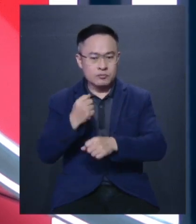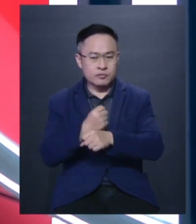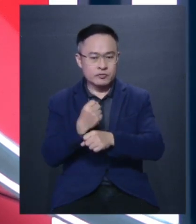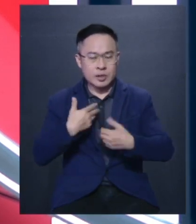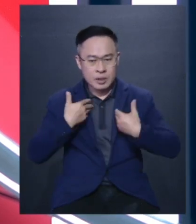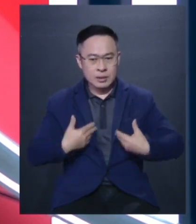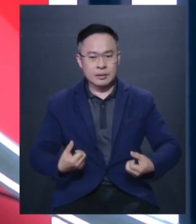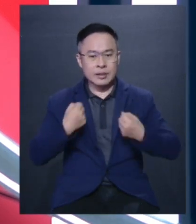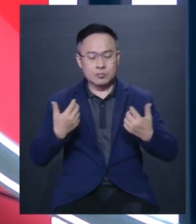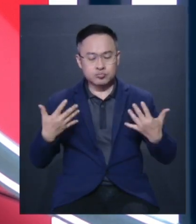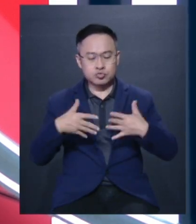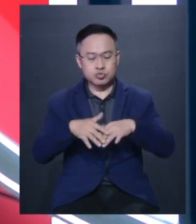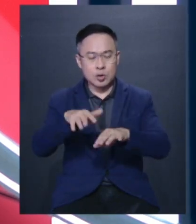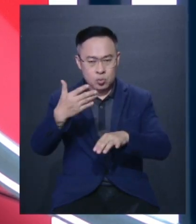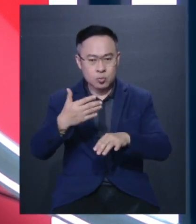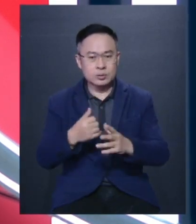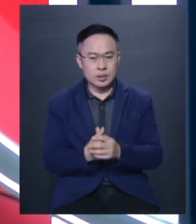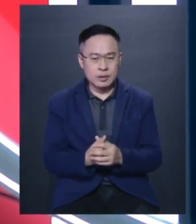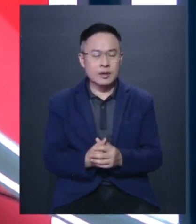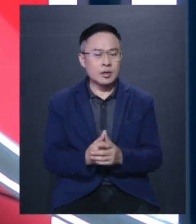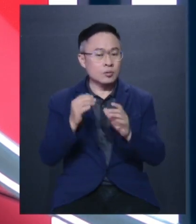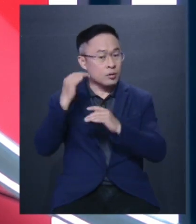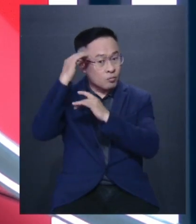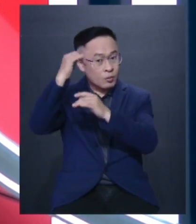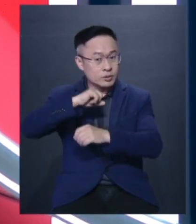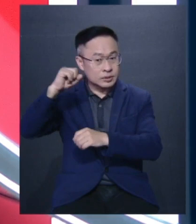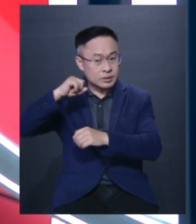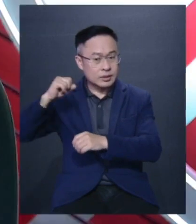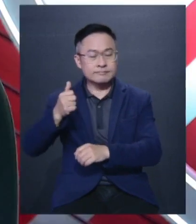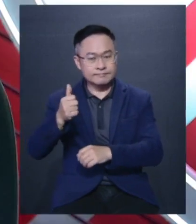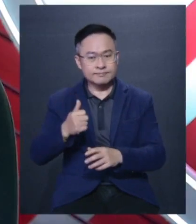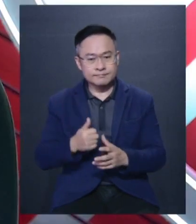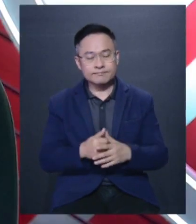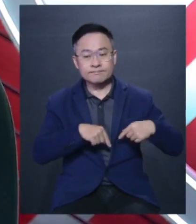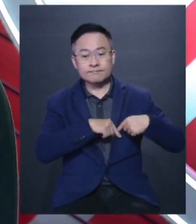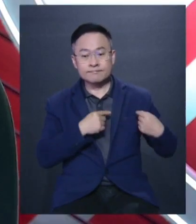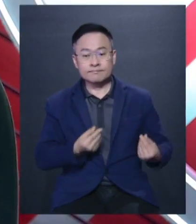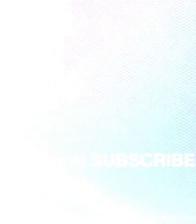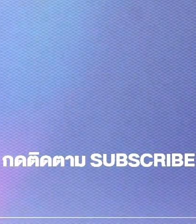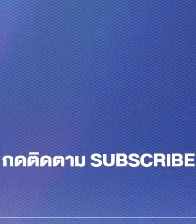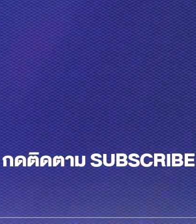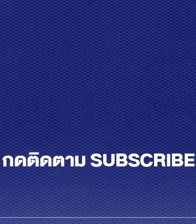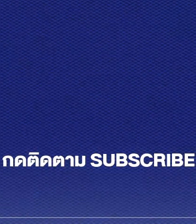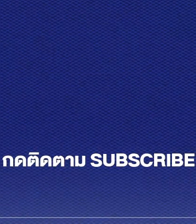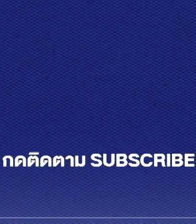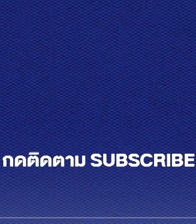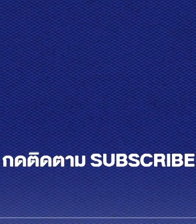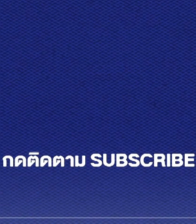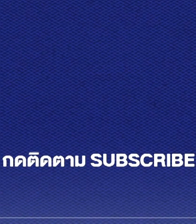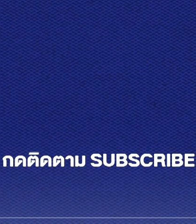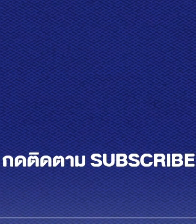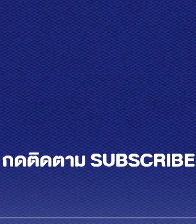ล่ะค่ะฝึกซ้อมร่วมกันแล้วก็ขอให้ทำผลงานออกมาให้ดีด้วยนะคะก็เป็นกำลังใจให้กับทุกๆชุดนะคะ